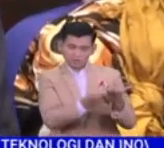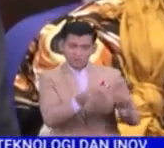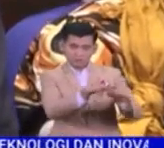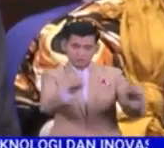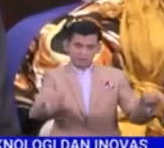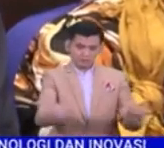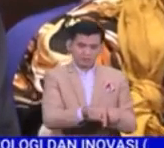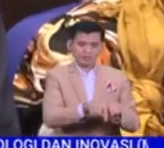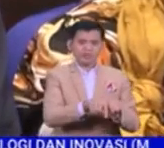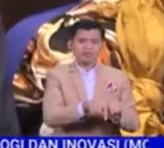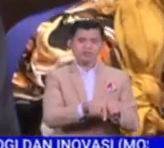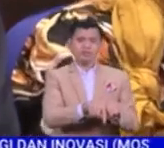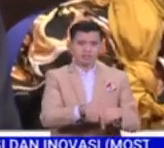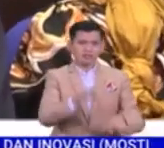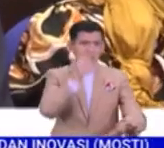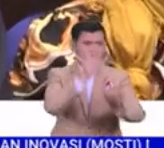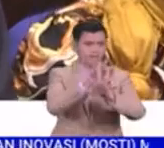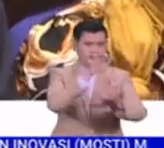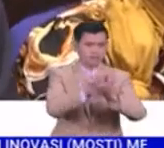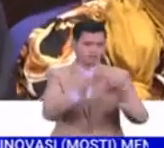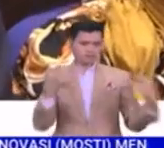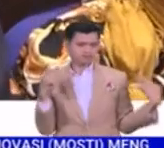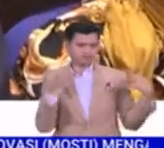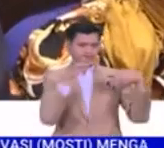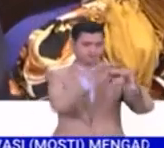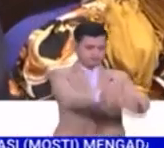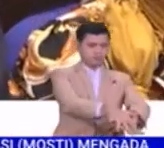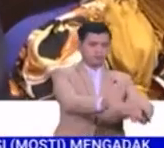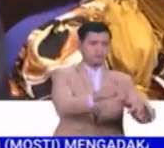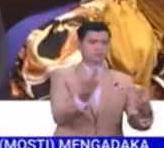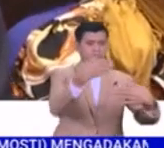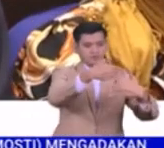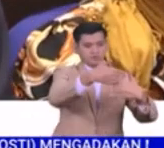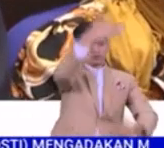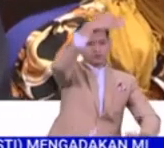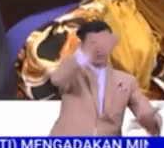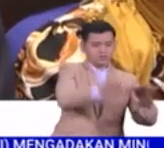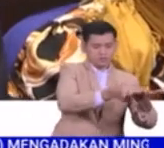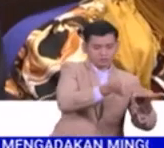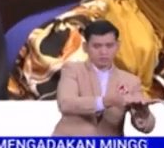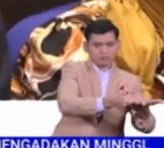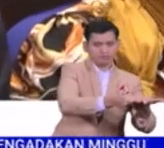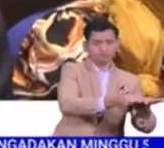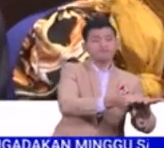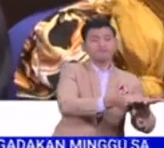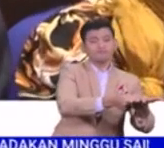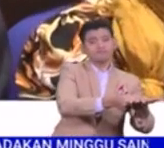tengok, memang ramai yang mengunjungi shopping-shopping mall ni. Dan